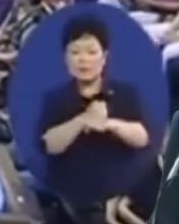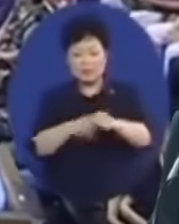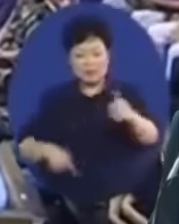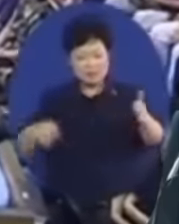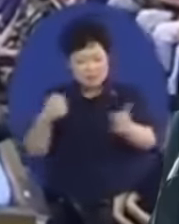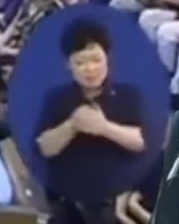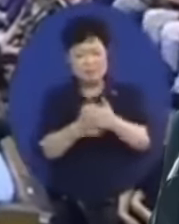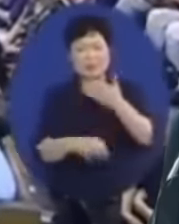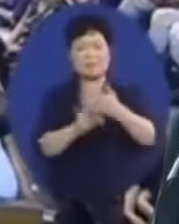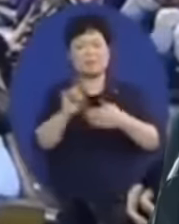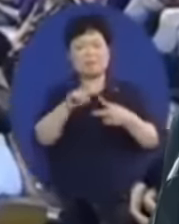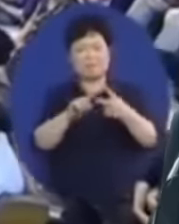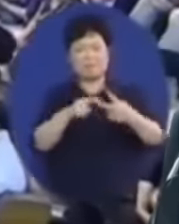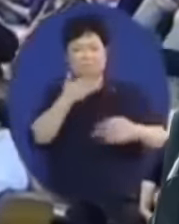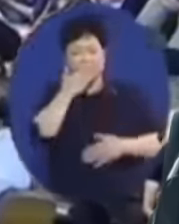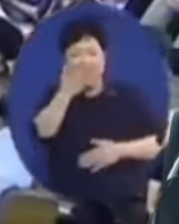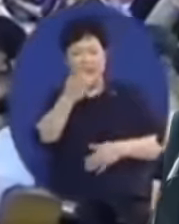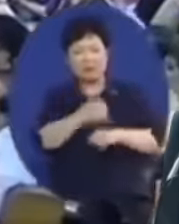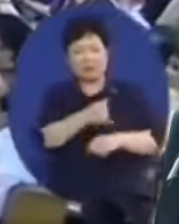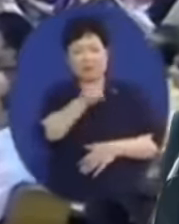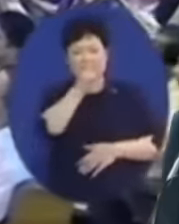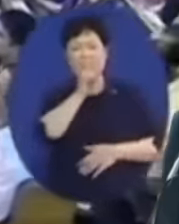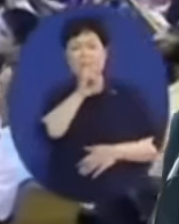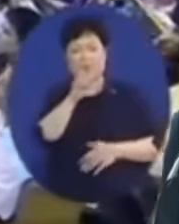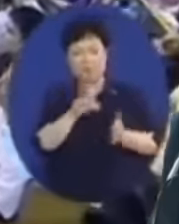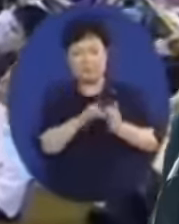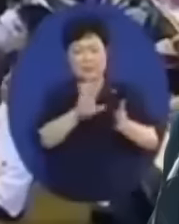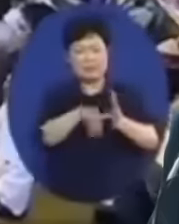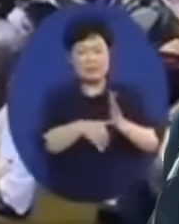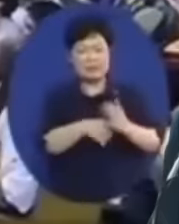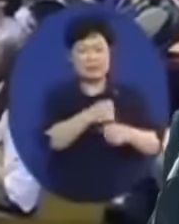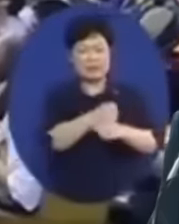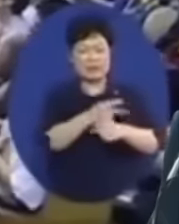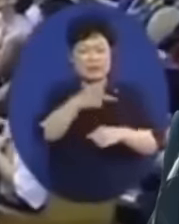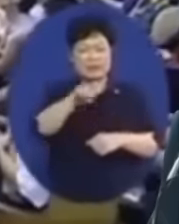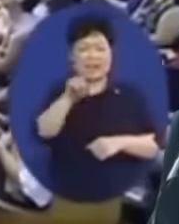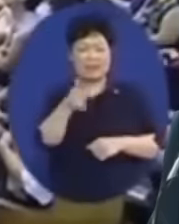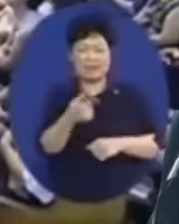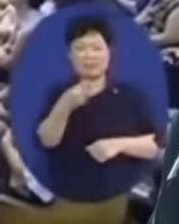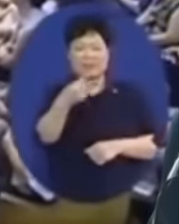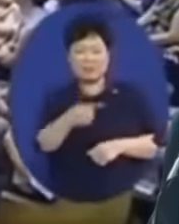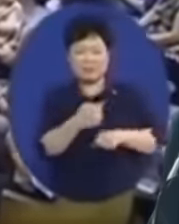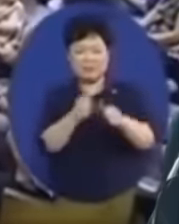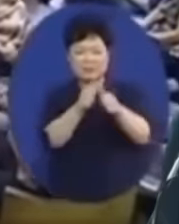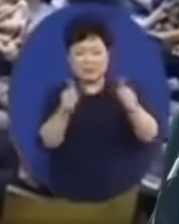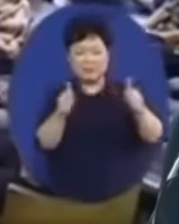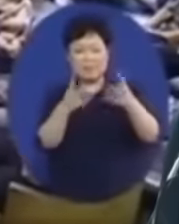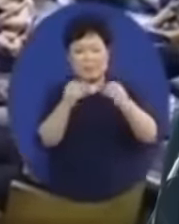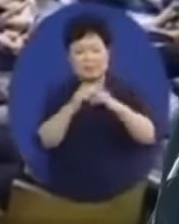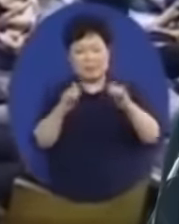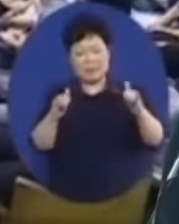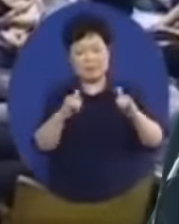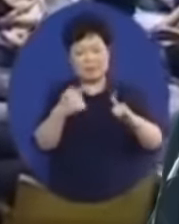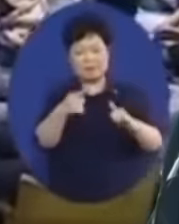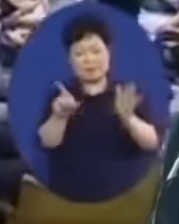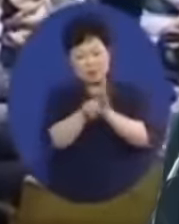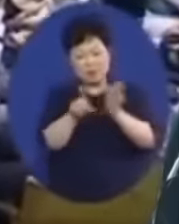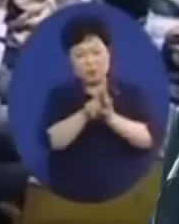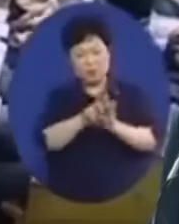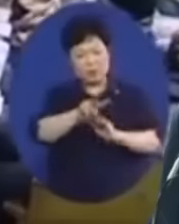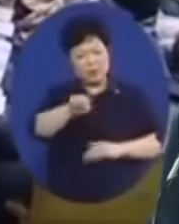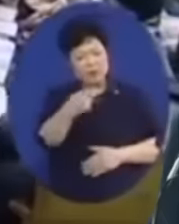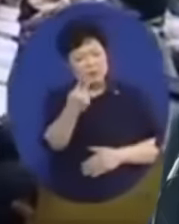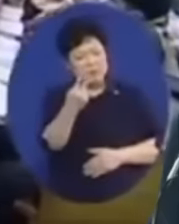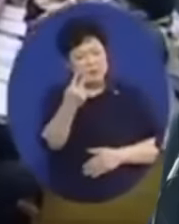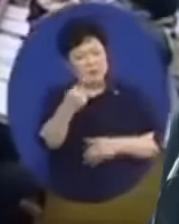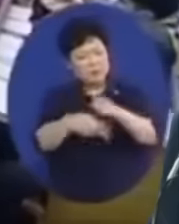하면 무엇이든지 할 수 있다고 말했습니다. 당시 이러한 칸트의 사상은 많은 사람들에게 받아들여졌고 그는 200여 년